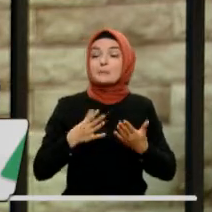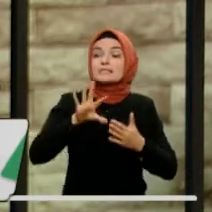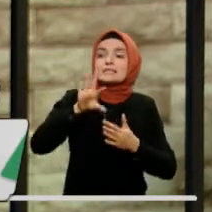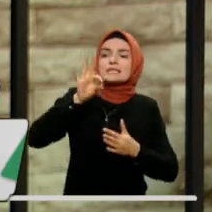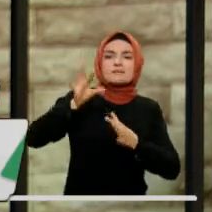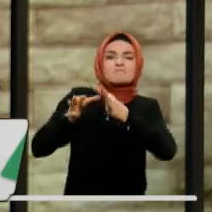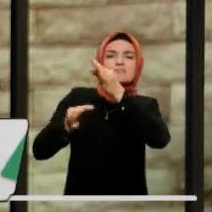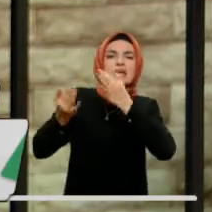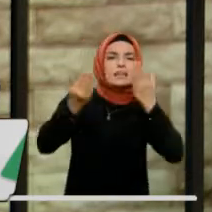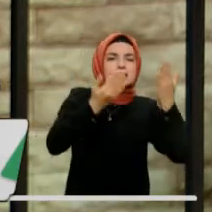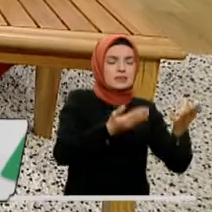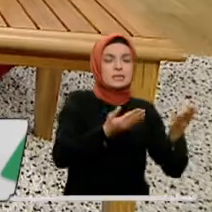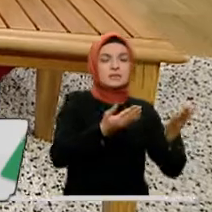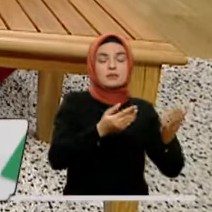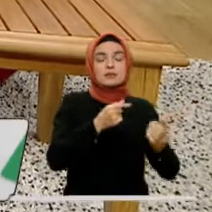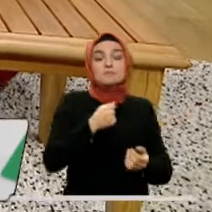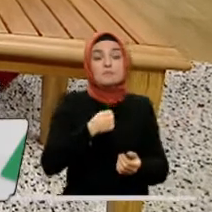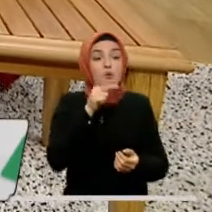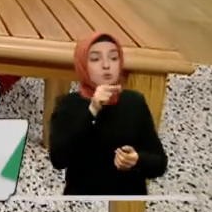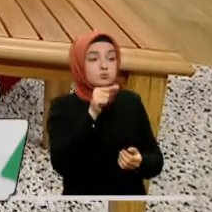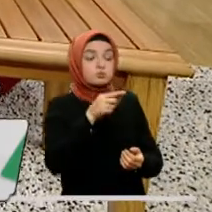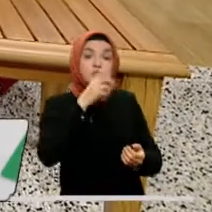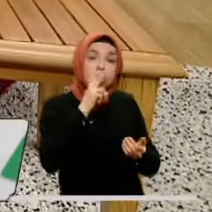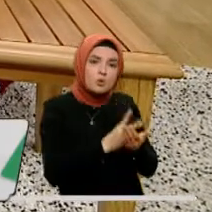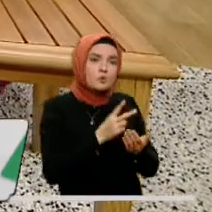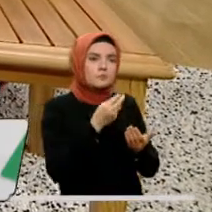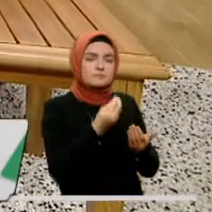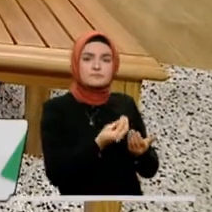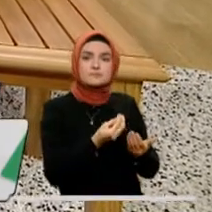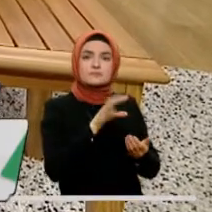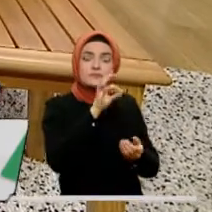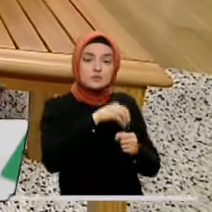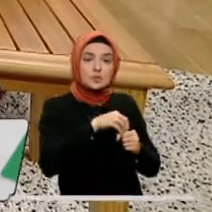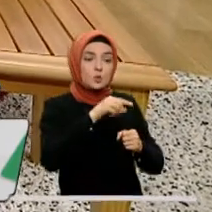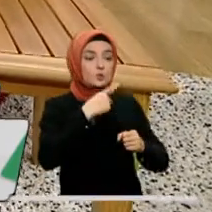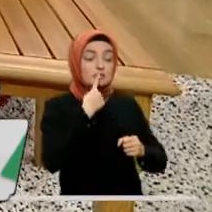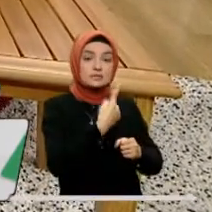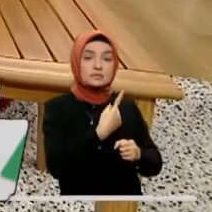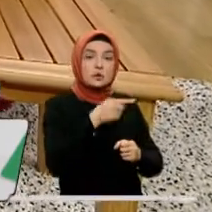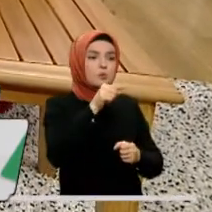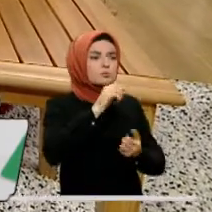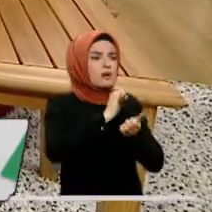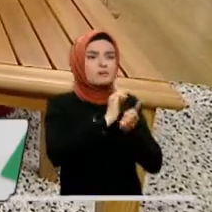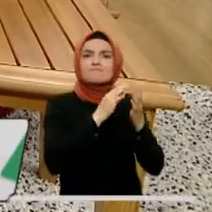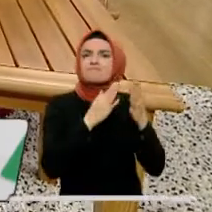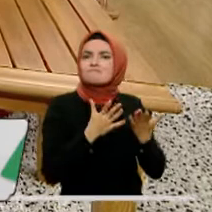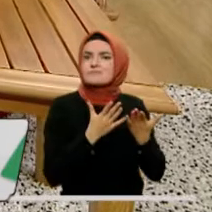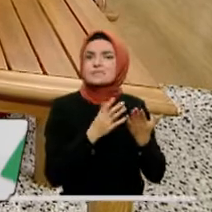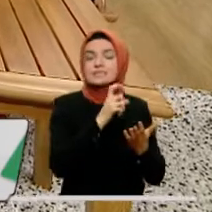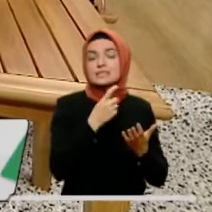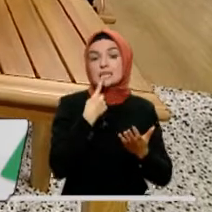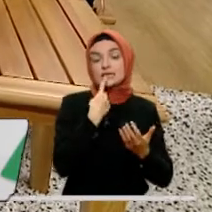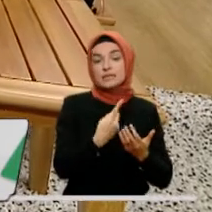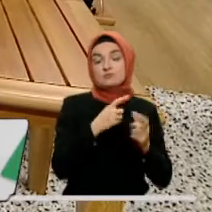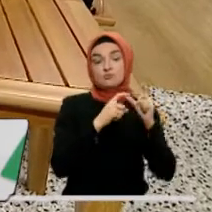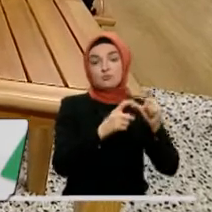bana getirdiğiniz zaman ben bunu onaylayabilmem için ilk önce şunu soruyorum. Diyorum ki yavrucuğum bunun ailesi nasıl bir yapıda? Ailesini gördün